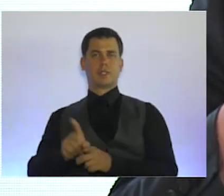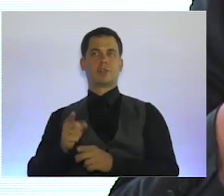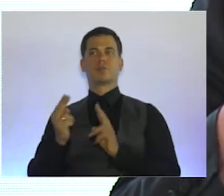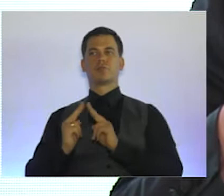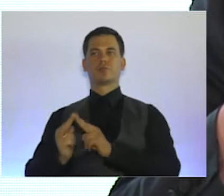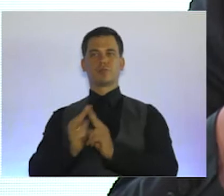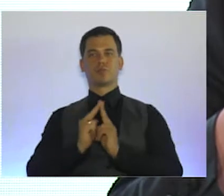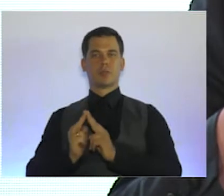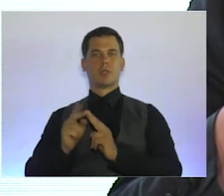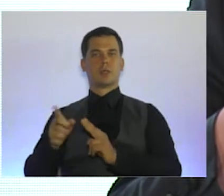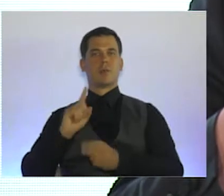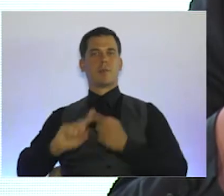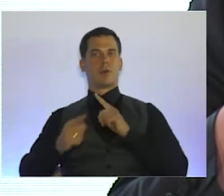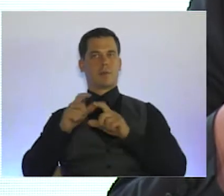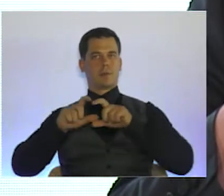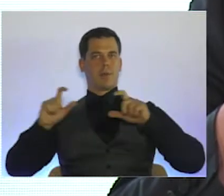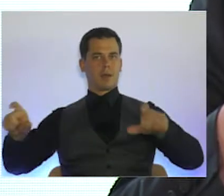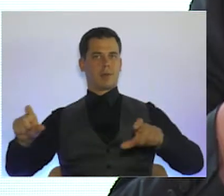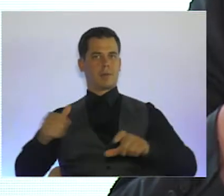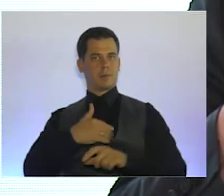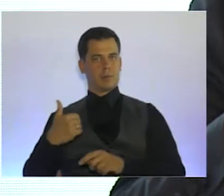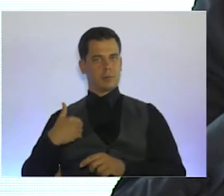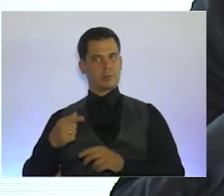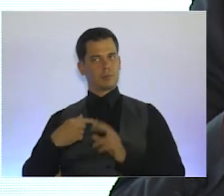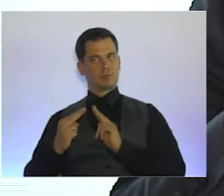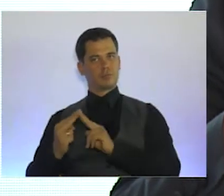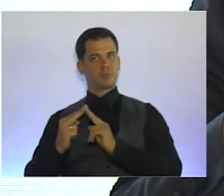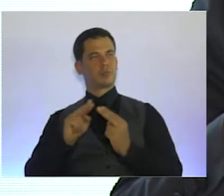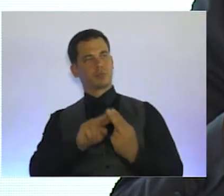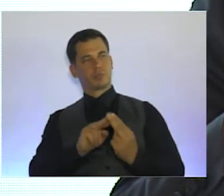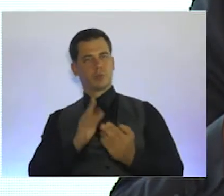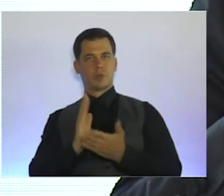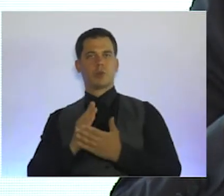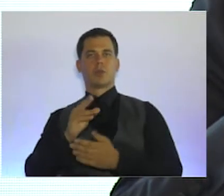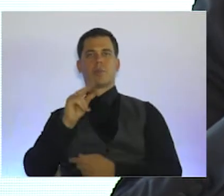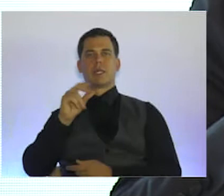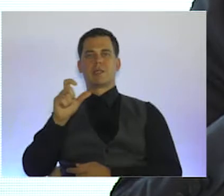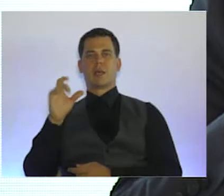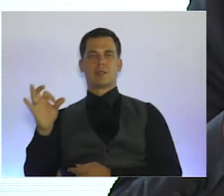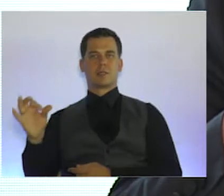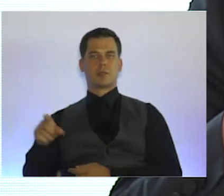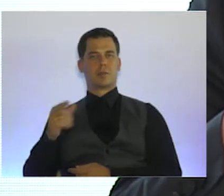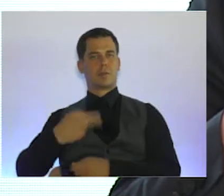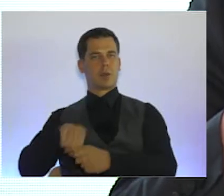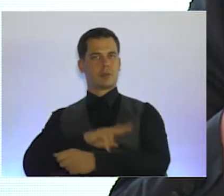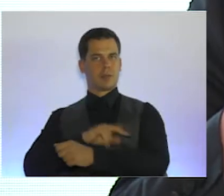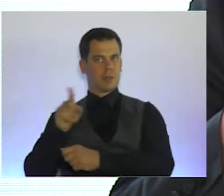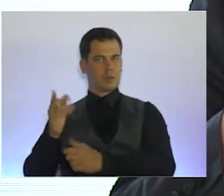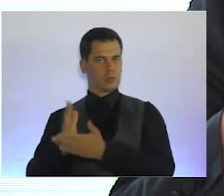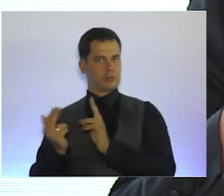porozumieniu, we współpracy z politechnikami, z dużymi ośrodkami badawczo-rozwojowymi jak PCSS w Poznaniu. Więc mamy